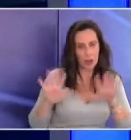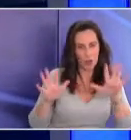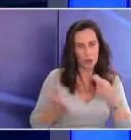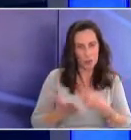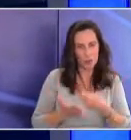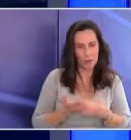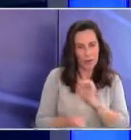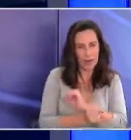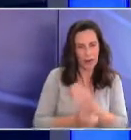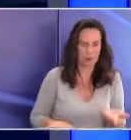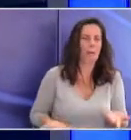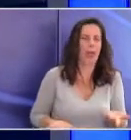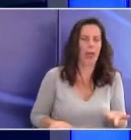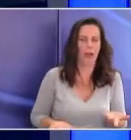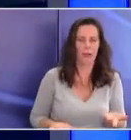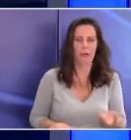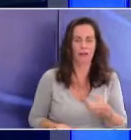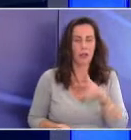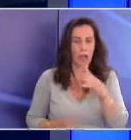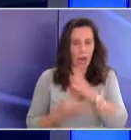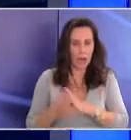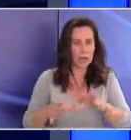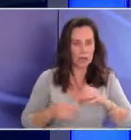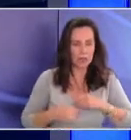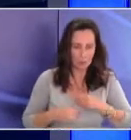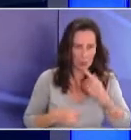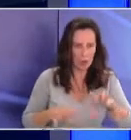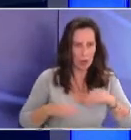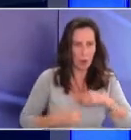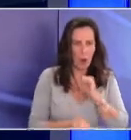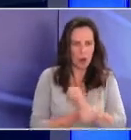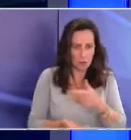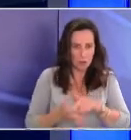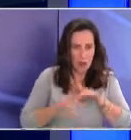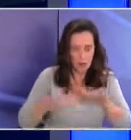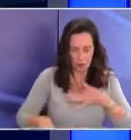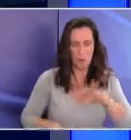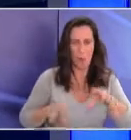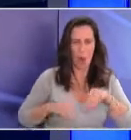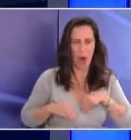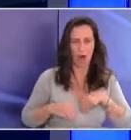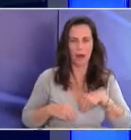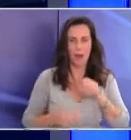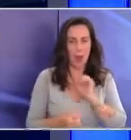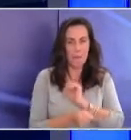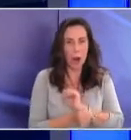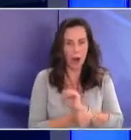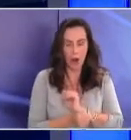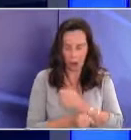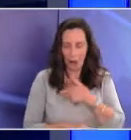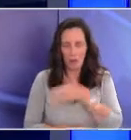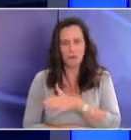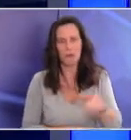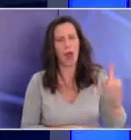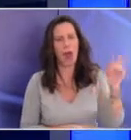10 חודשים מזה. יש כאלה שהסכימו להיכנס שר לכלא כדי להרוויח. ברור, אז אני אומר... זה לא רע, זה מסתורים האלה. ועוד משהו, כשהם גם נכנסים לכלא, אל תשכח שהחיילים ממשיכים לבנק.